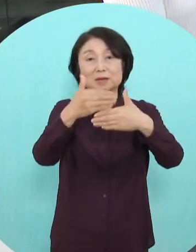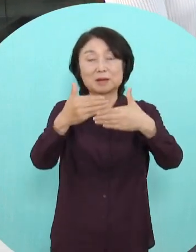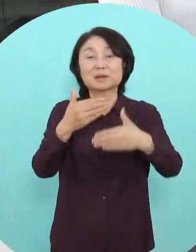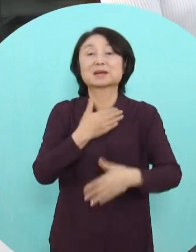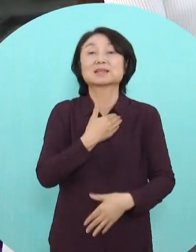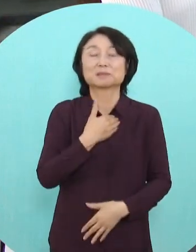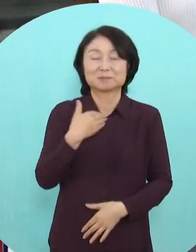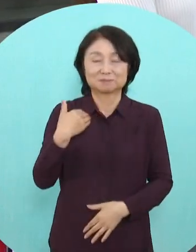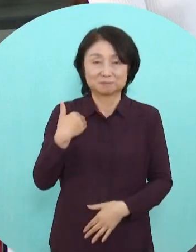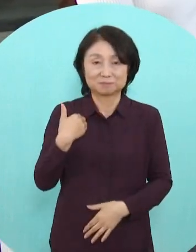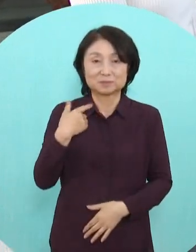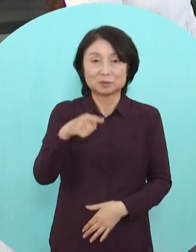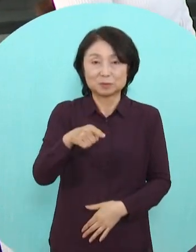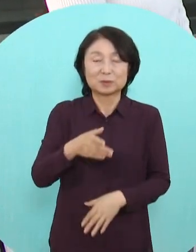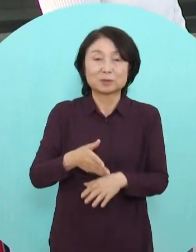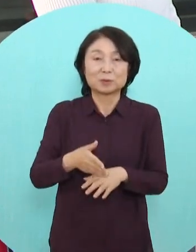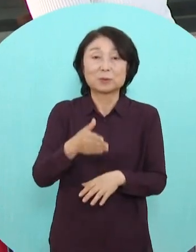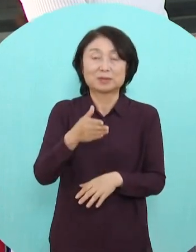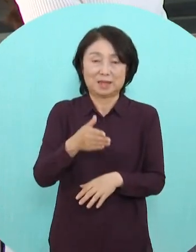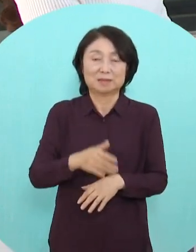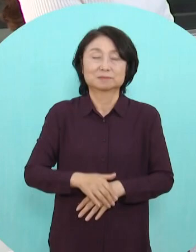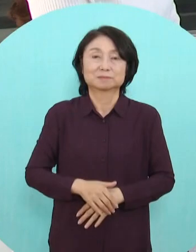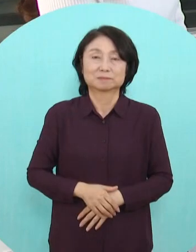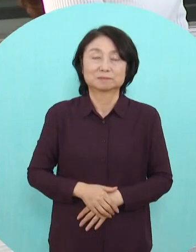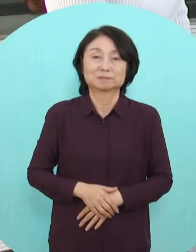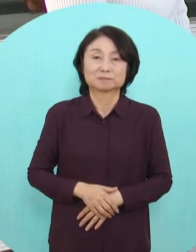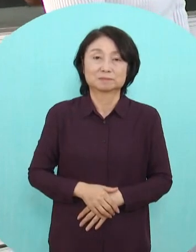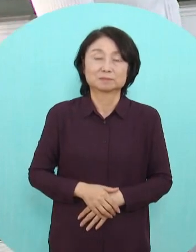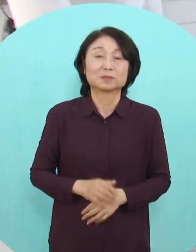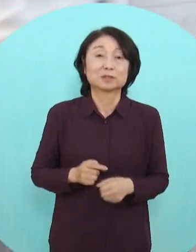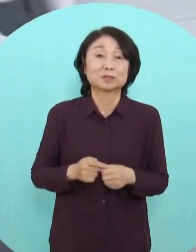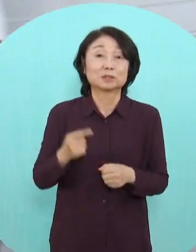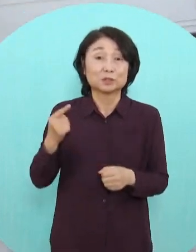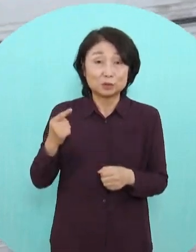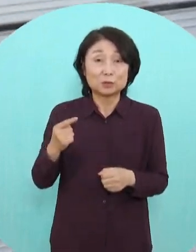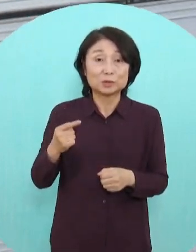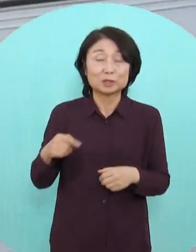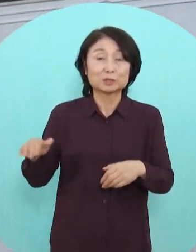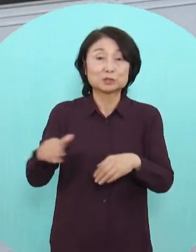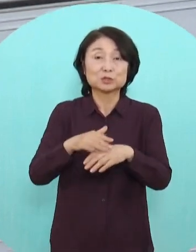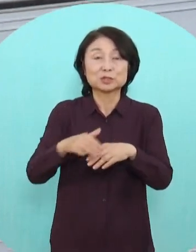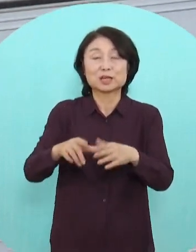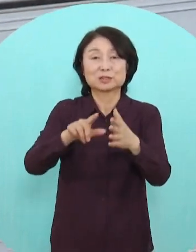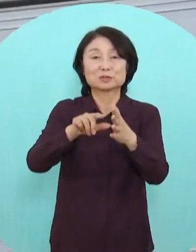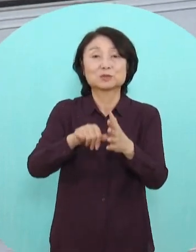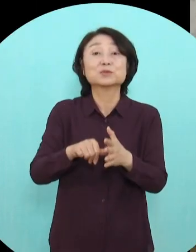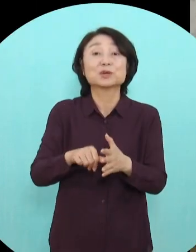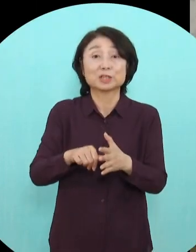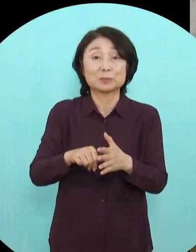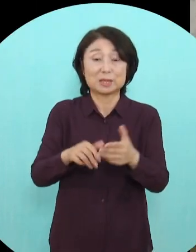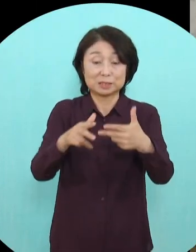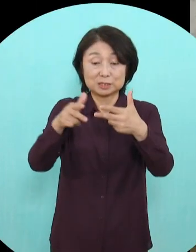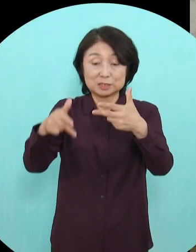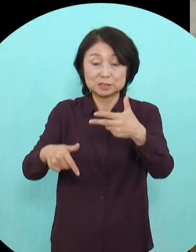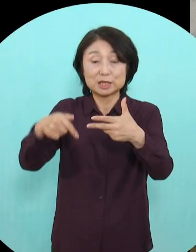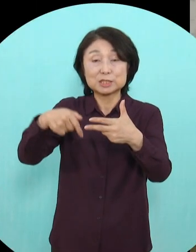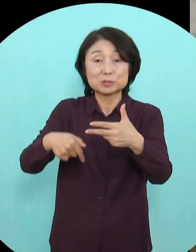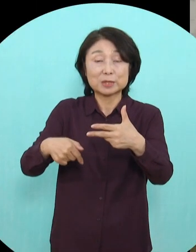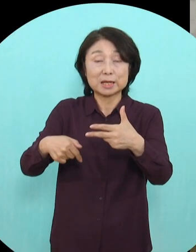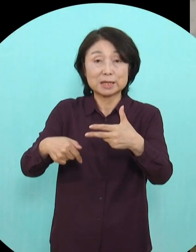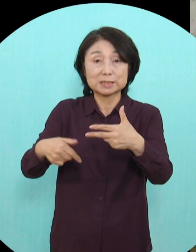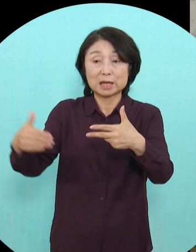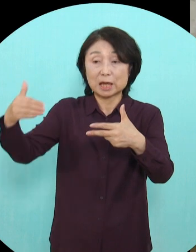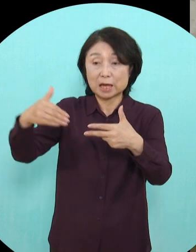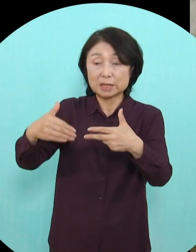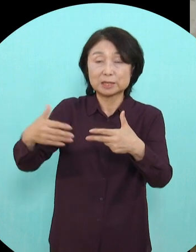ます。まあ、これによってですね、この度の、2023年の水害の時にはですね、建物内に、入